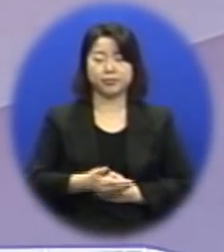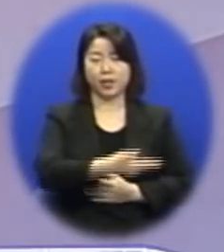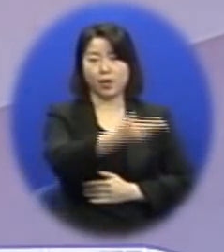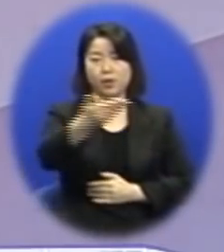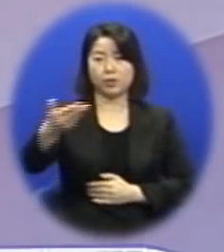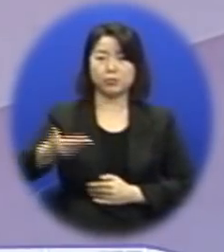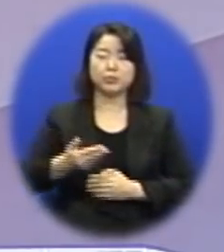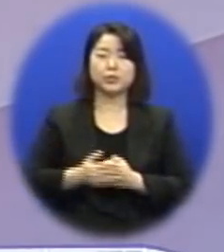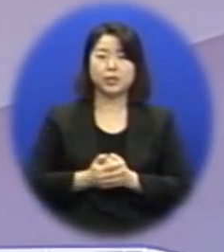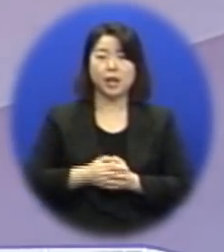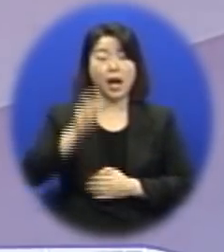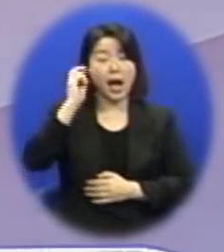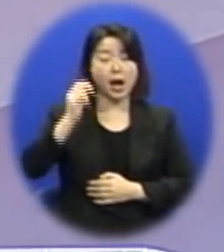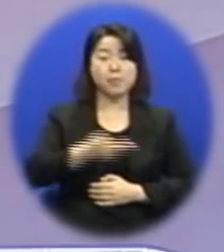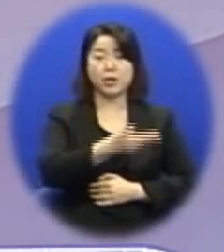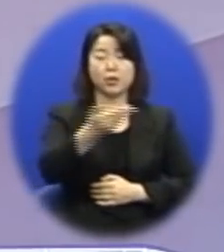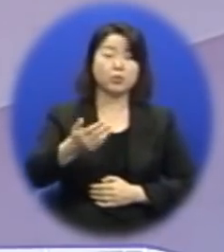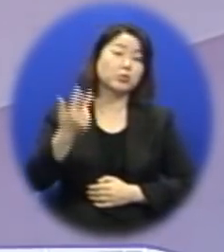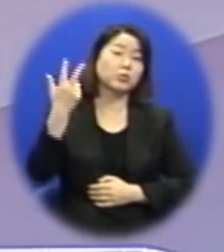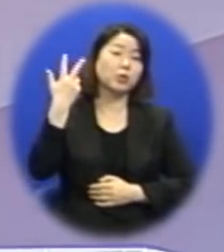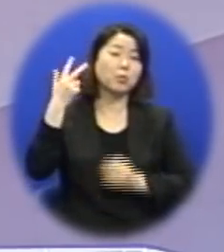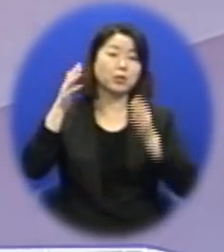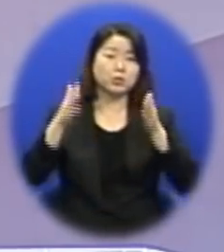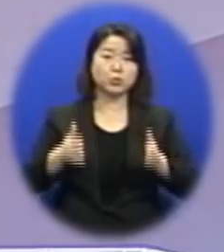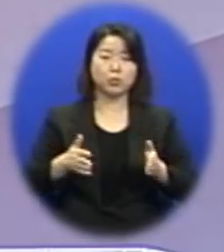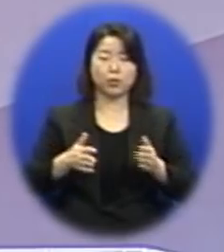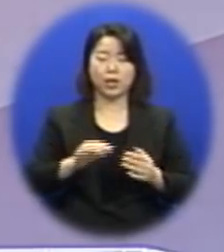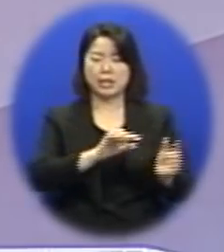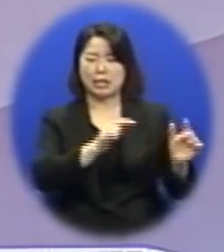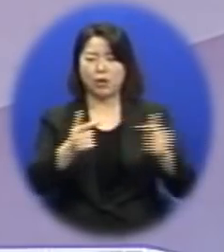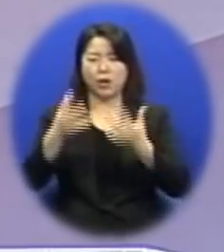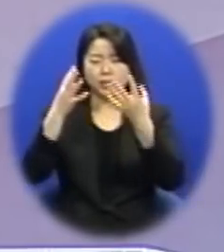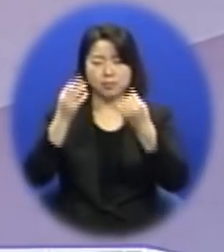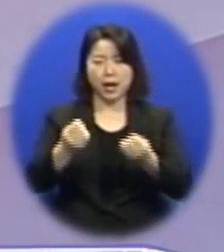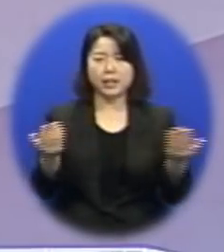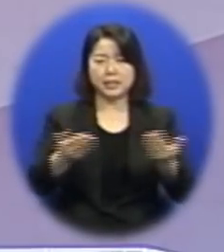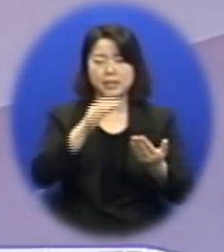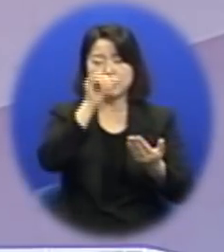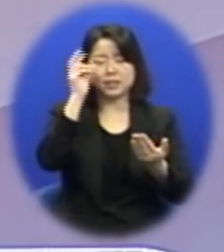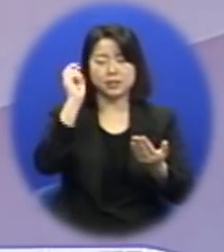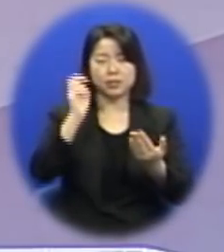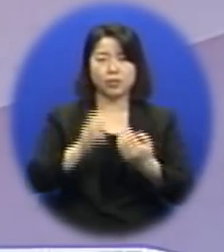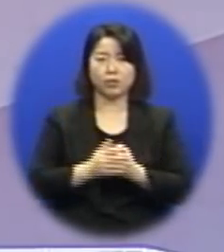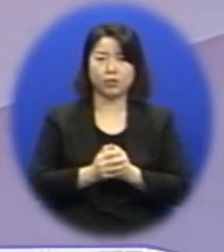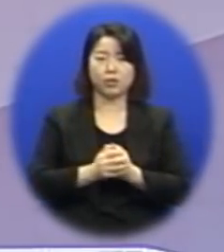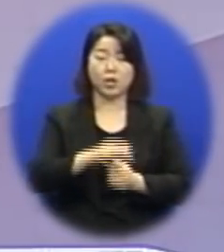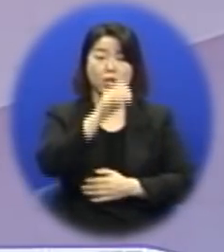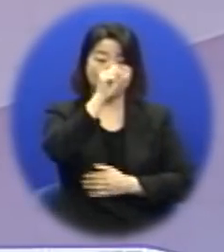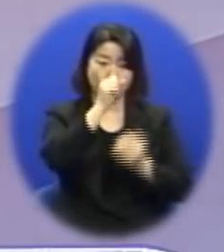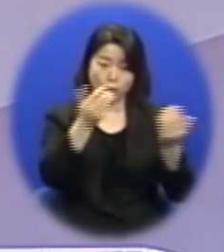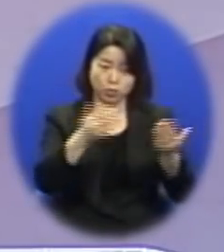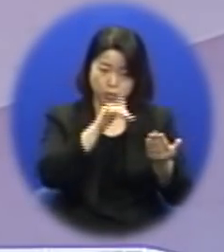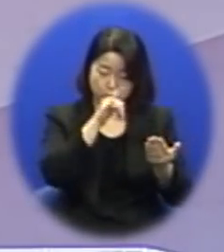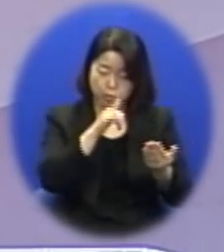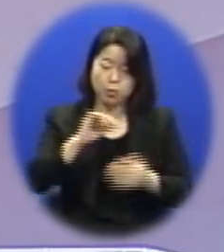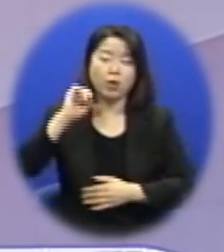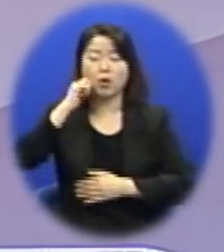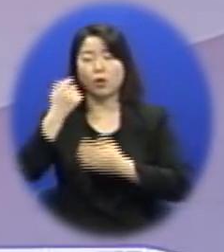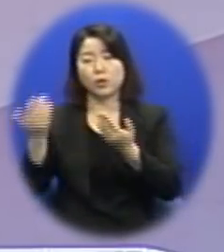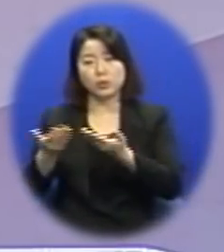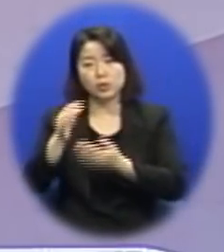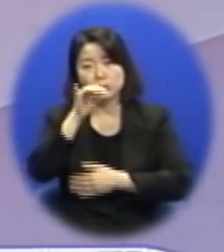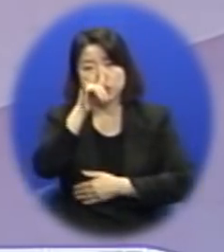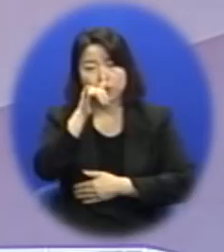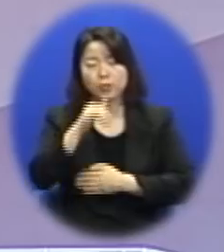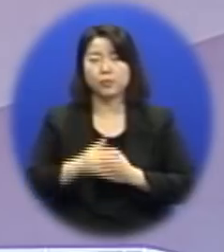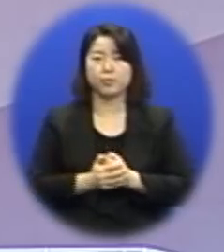여러분 아마 여러분 지난 주간에 여러 가지 많은 일이 있으셨을 겁니다 좋은 일도 있었겠고 어려운 일도 있었을